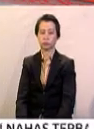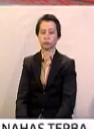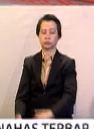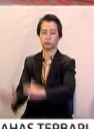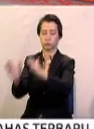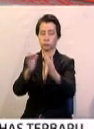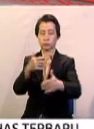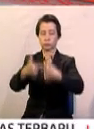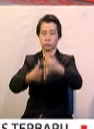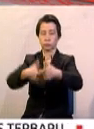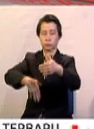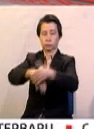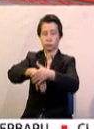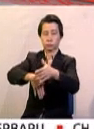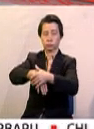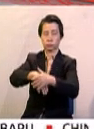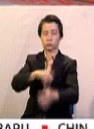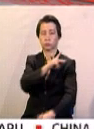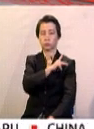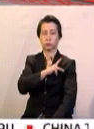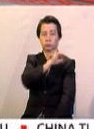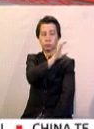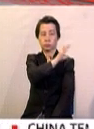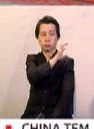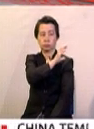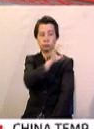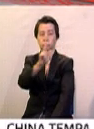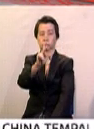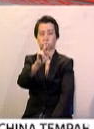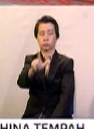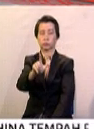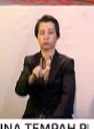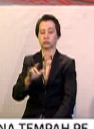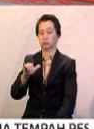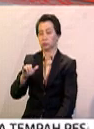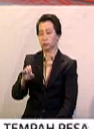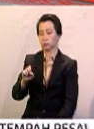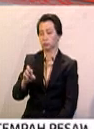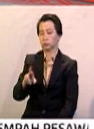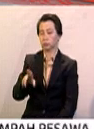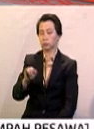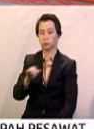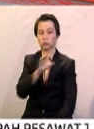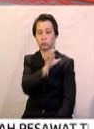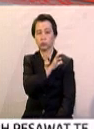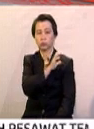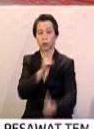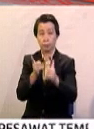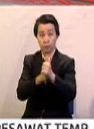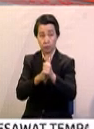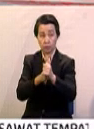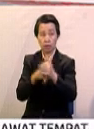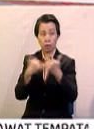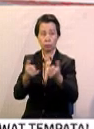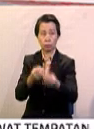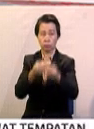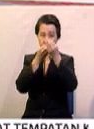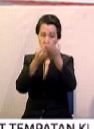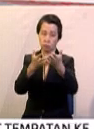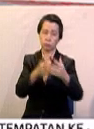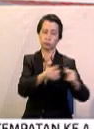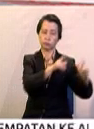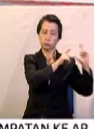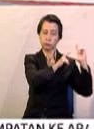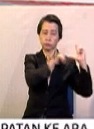Beralih ke Liga Bola Sepak Tempatan. Ketua Jurulatih Bola Sepak Kuala Lumpur, Yusri Cik Lam, menjadi jurulatih pertama musim ini mengumumkan